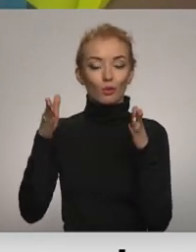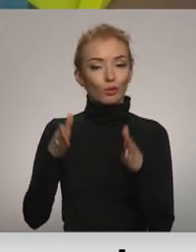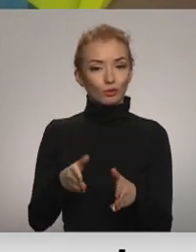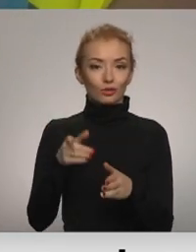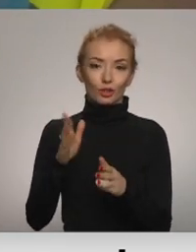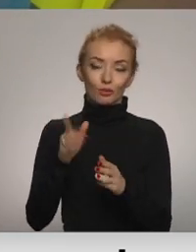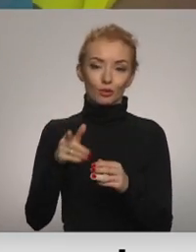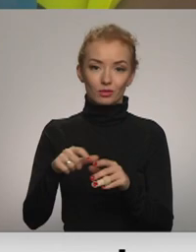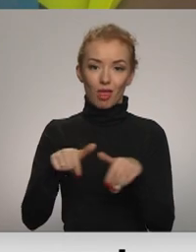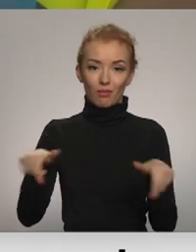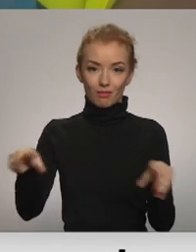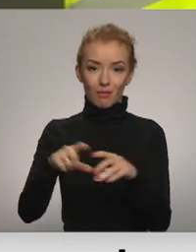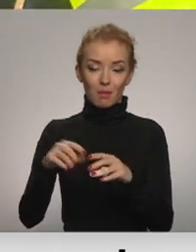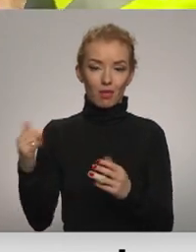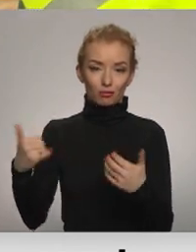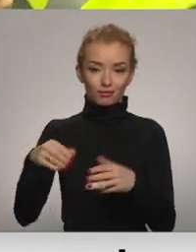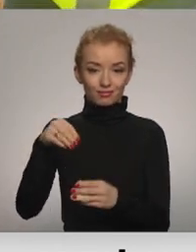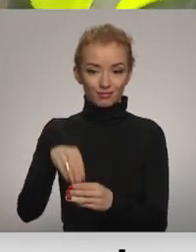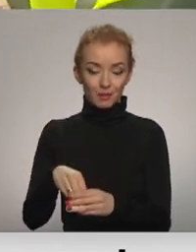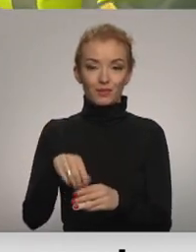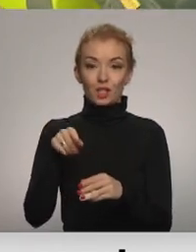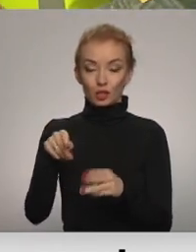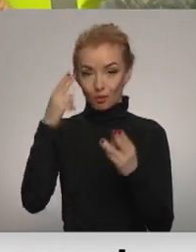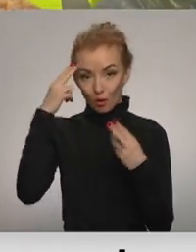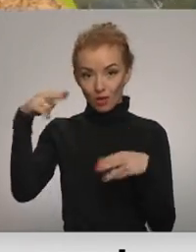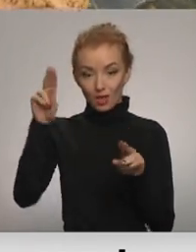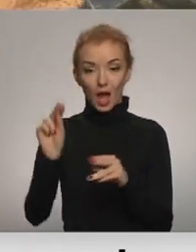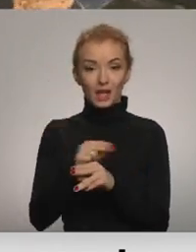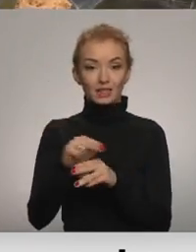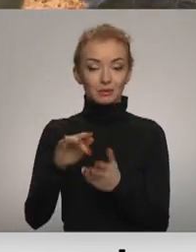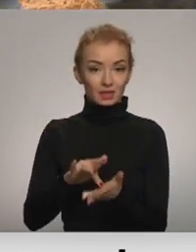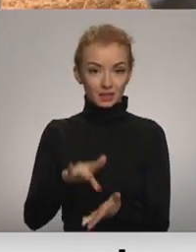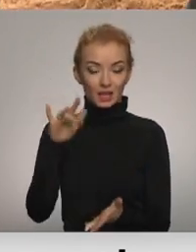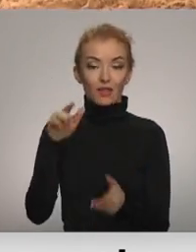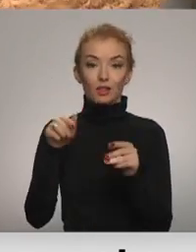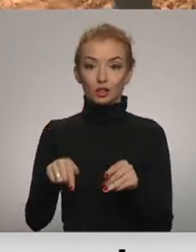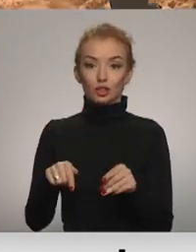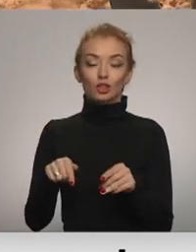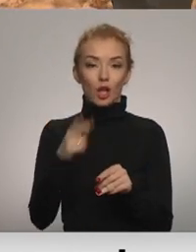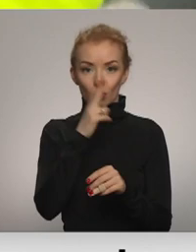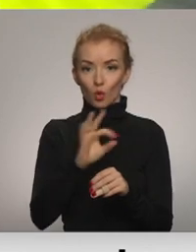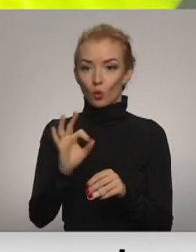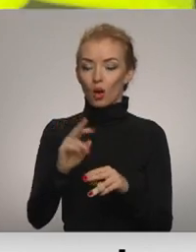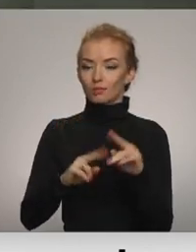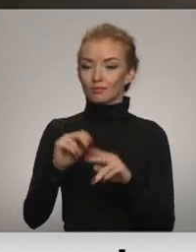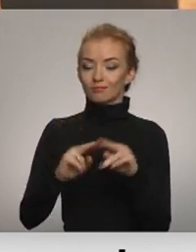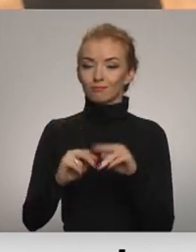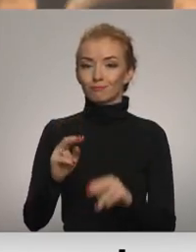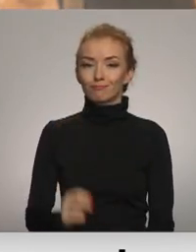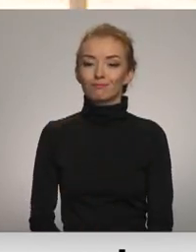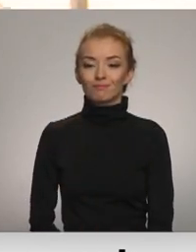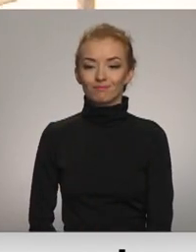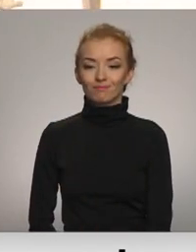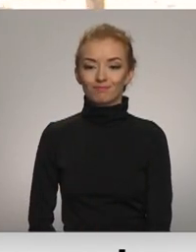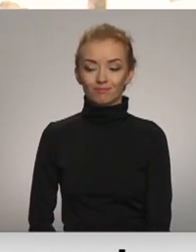topošās ēkas betona pamatos. Iecerētais modernākais ārstniecības centrs šeit top no nulles.